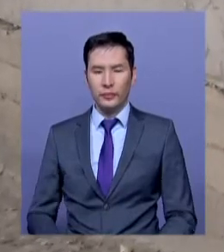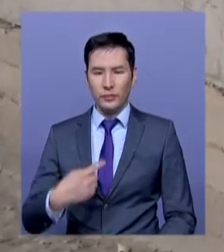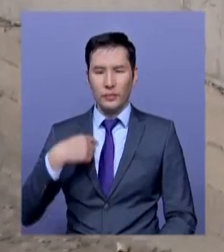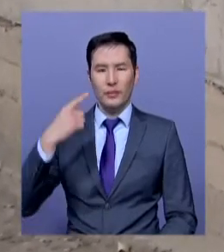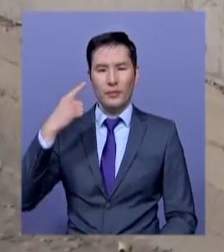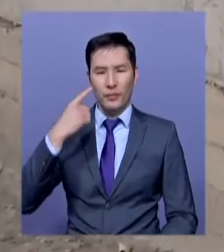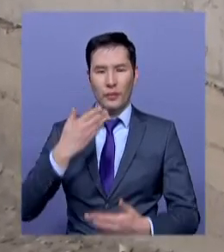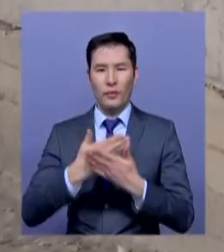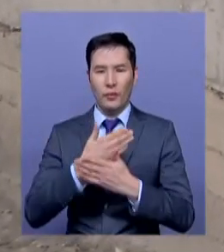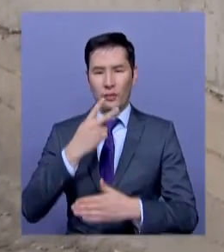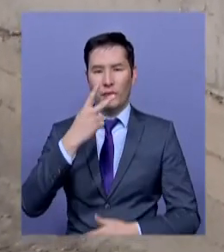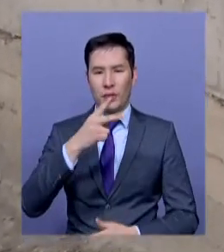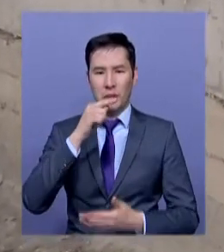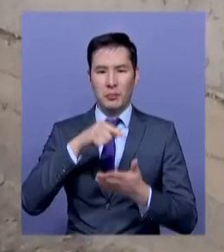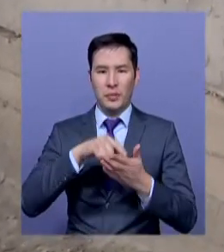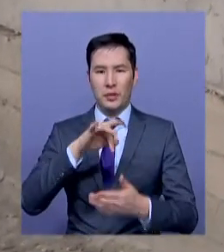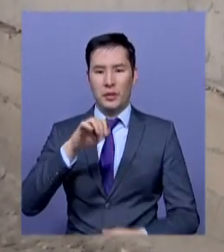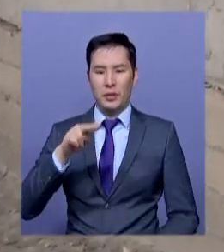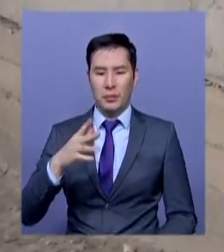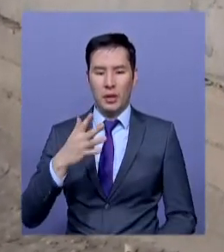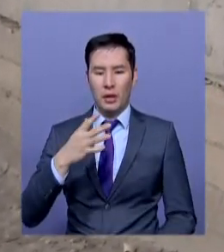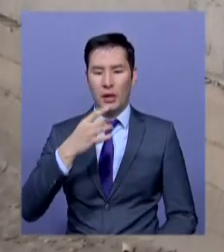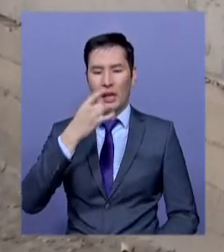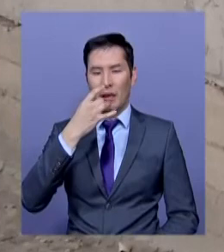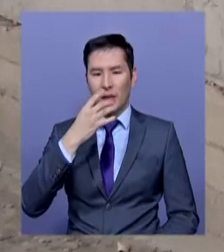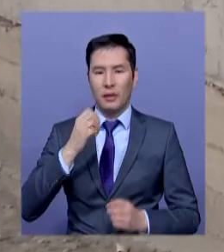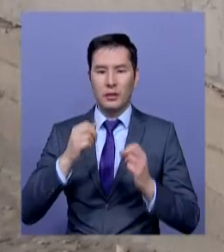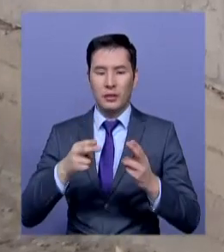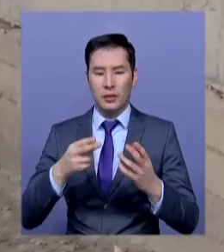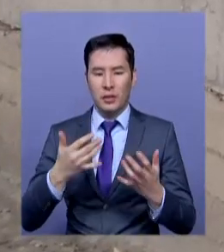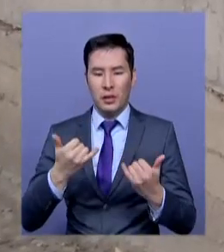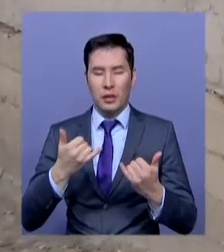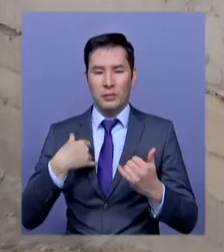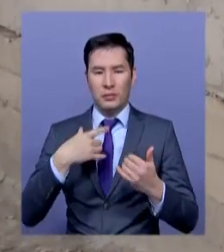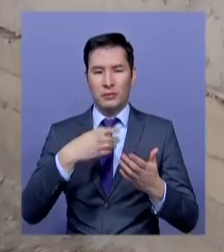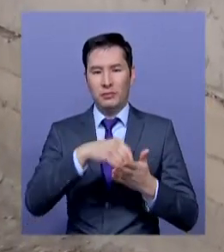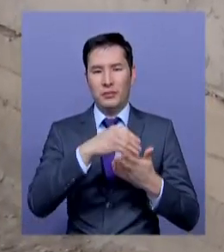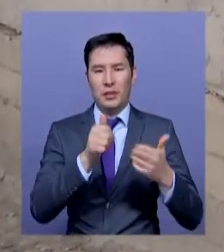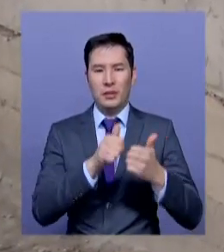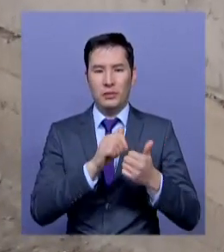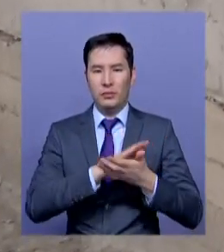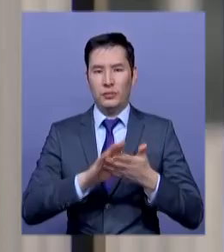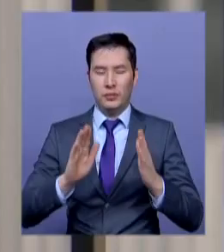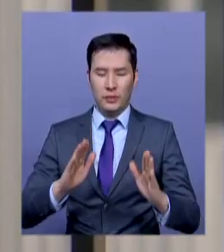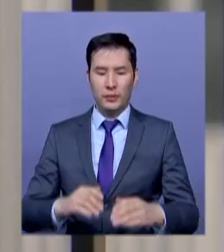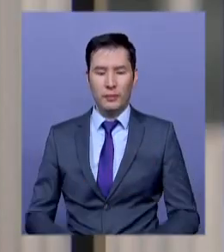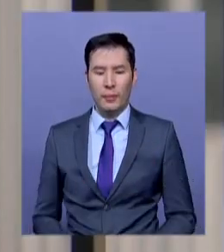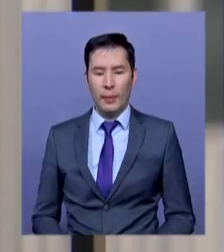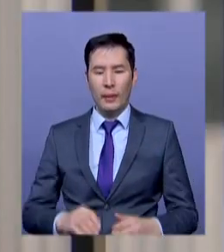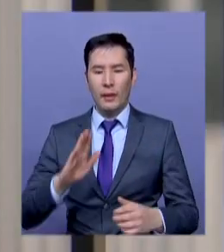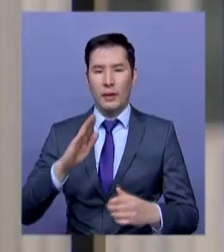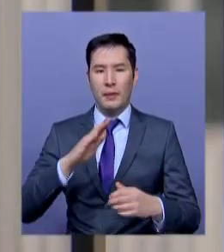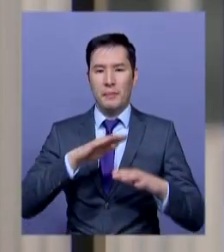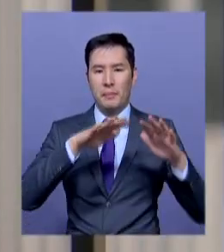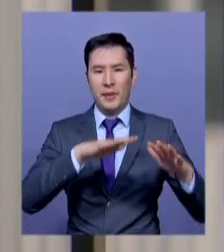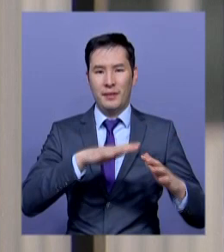деген магазин бар, сол жерден аламыз жұмыртқаны. Қауіп жоқ па ешқандай? Жоқ, ондай ешқандай қауіп байқамадық қазірше. Алып кәсіпорын